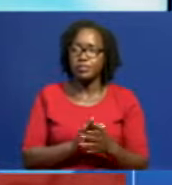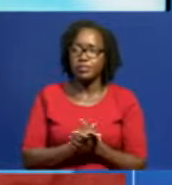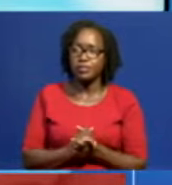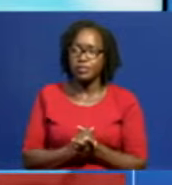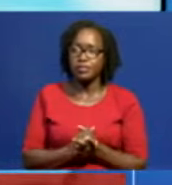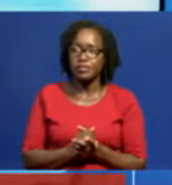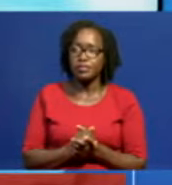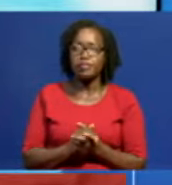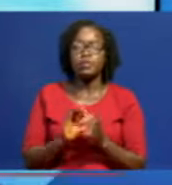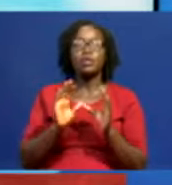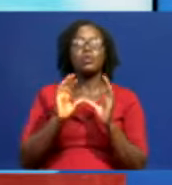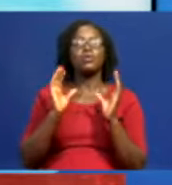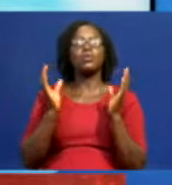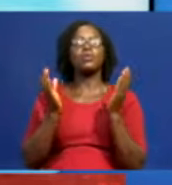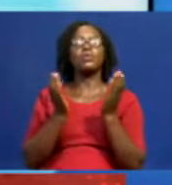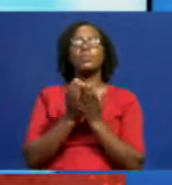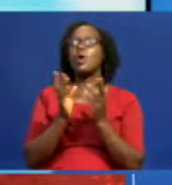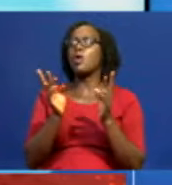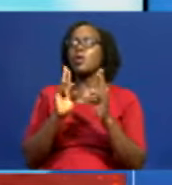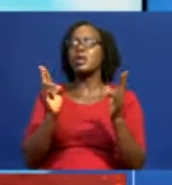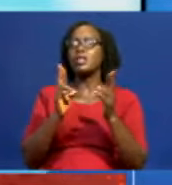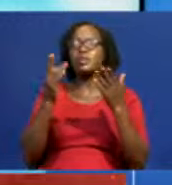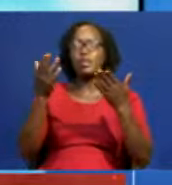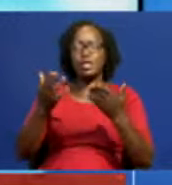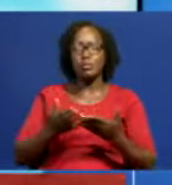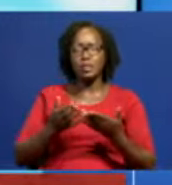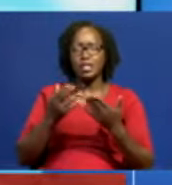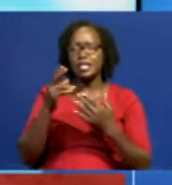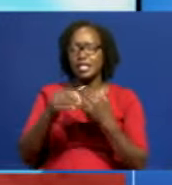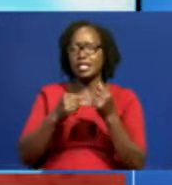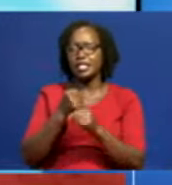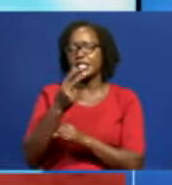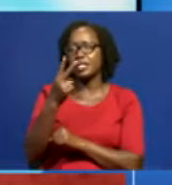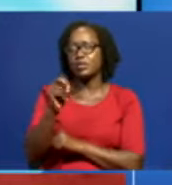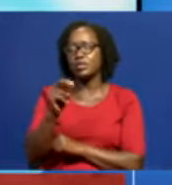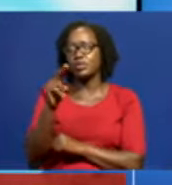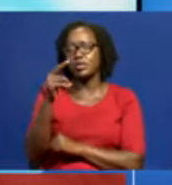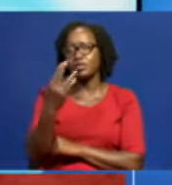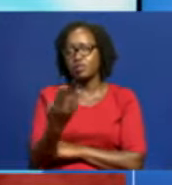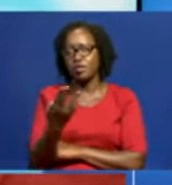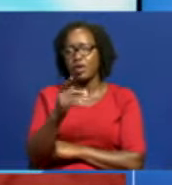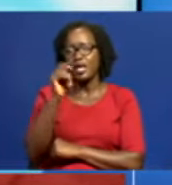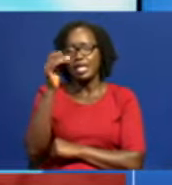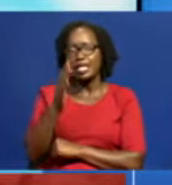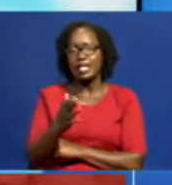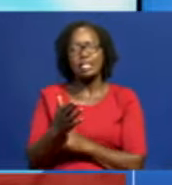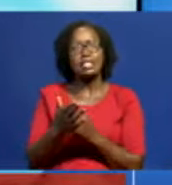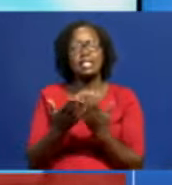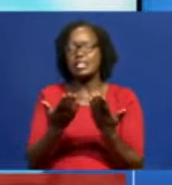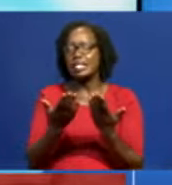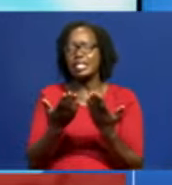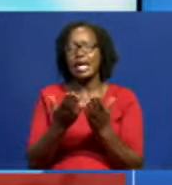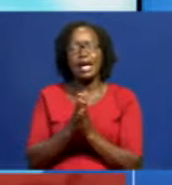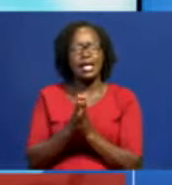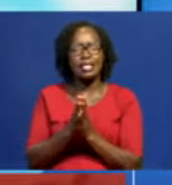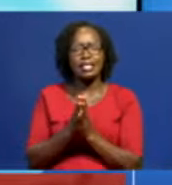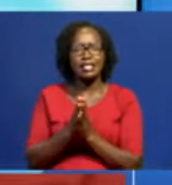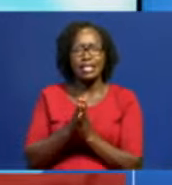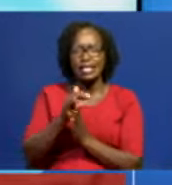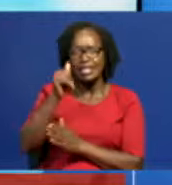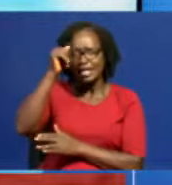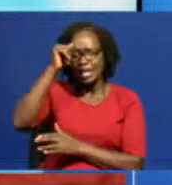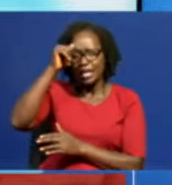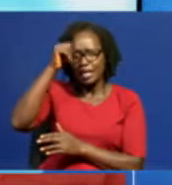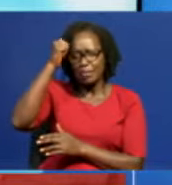Wengine kwa ulimwengu, unapojiandaa kukaribisha mwaka 2024, Wakenya wanakadiria yale waliyopitia